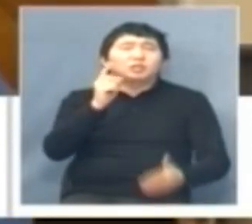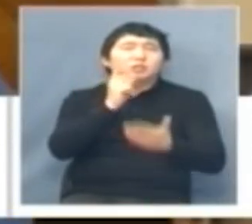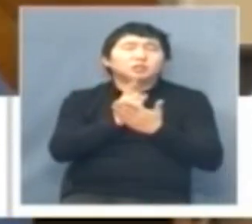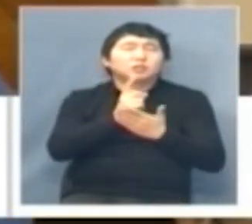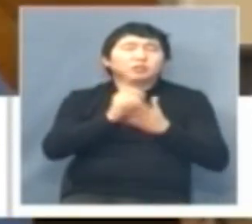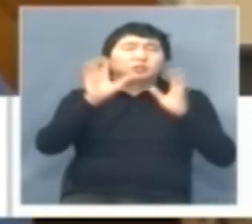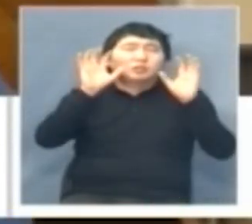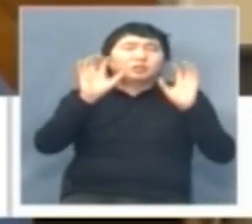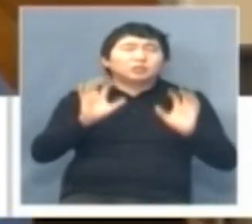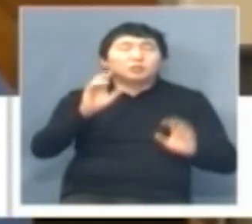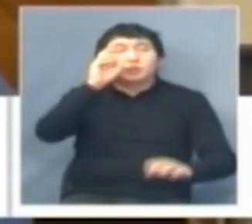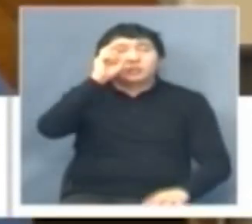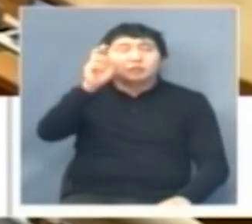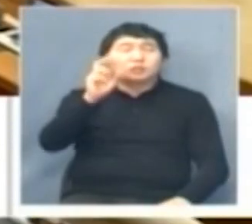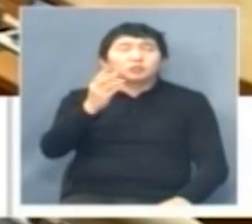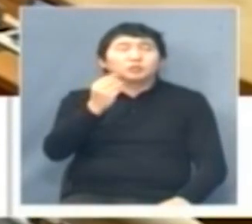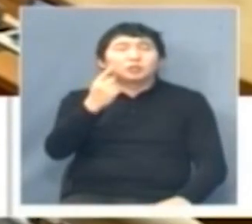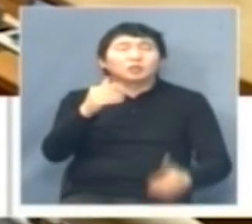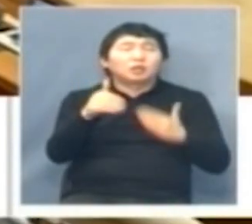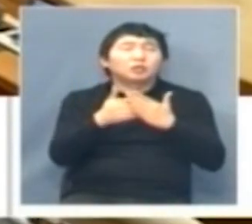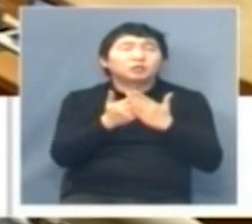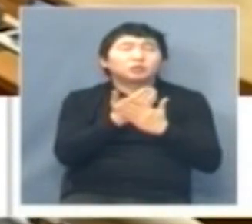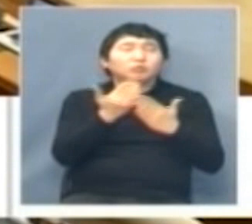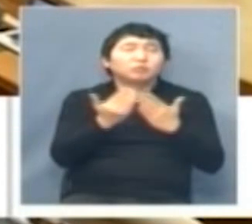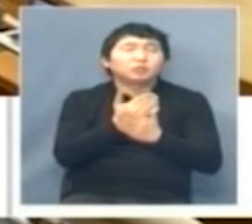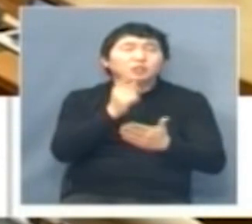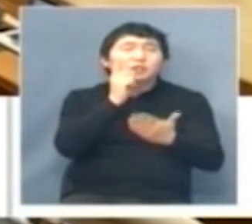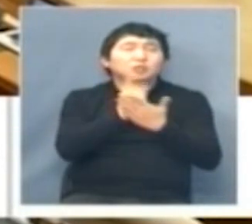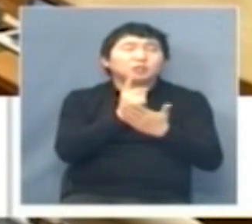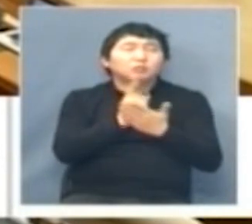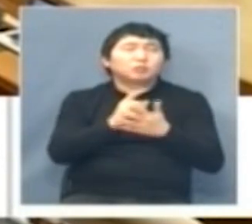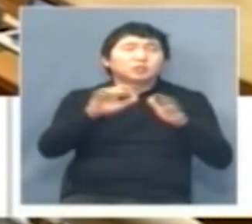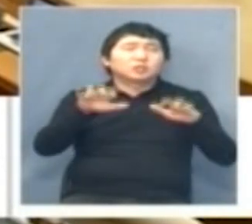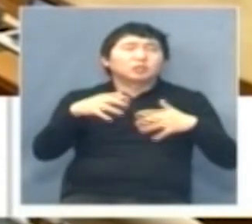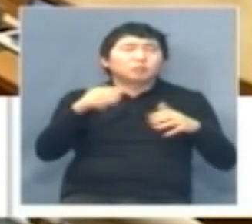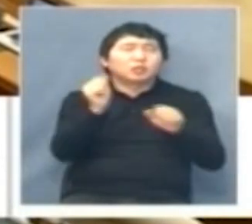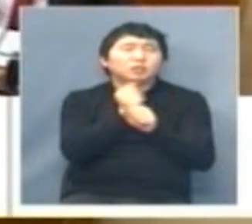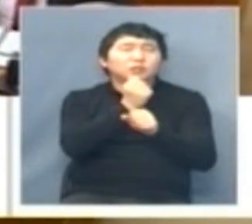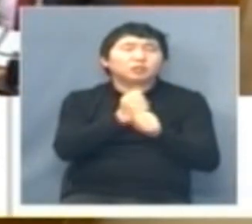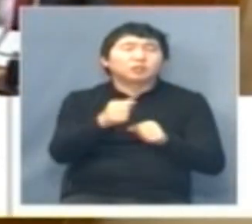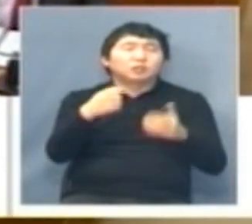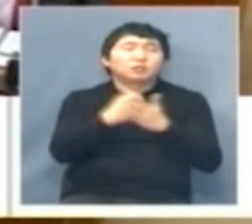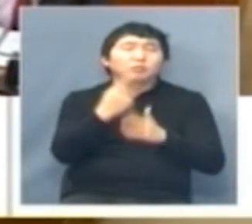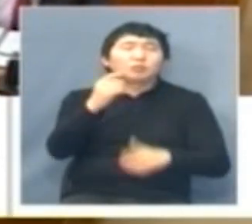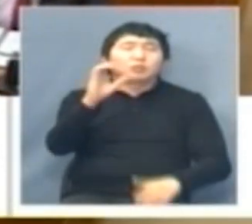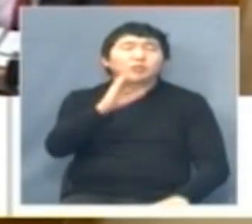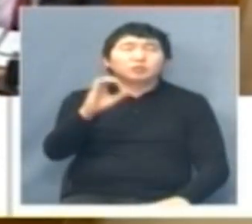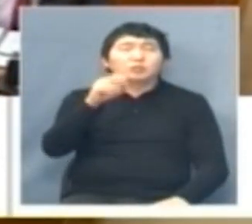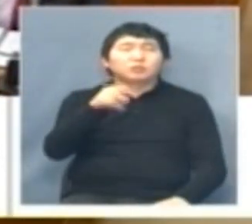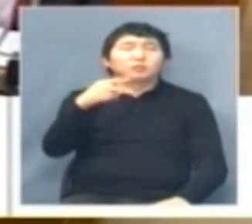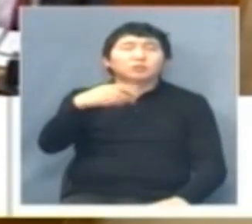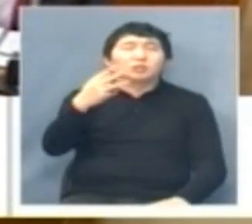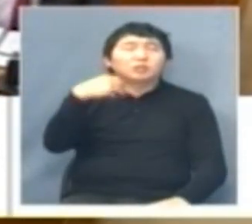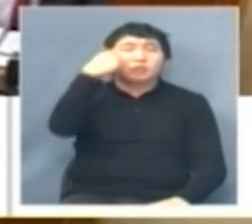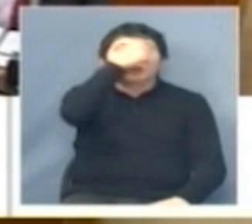страны. Еще одна новость, которой рады зоозащитники – запрет собачьих боев. Также казахстанцам нужно будет до 1 сентября 2023